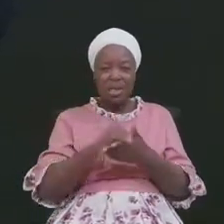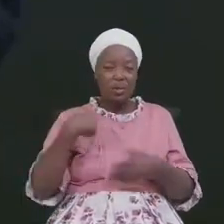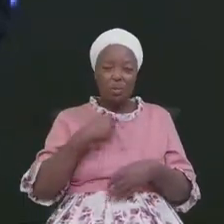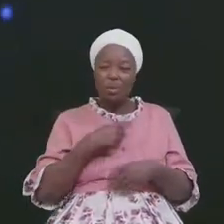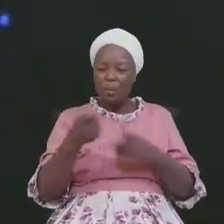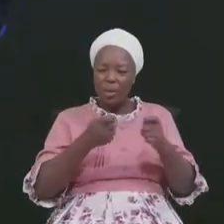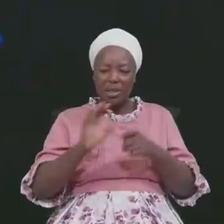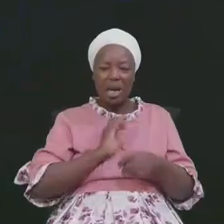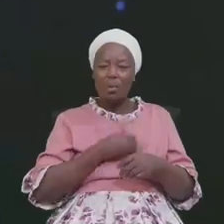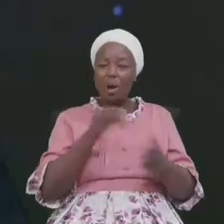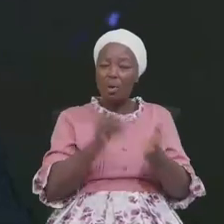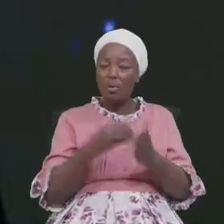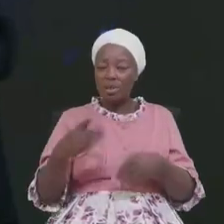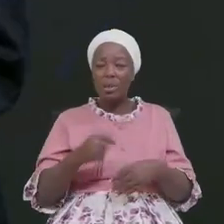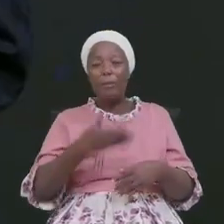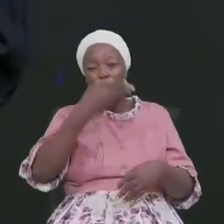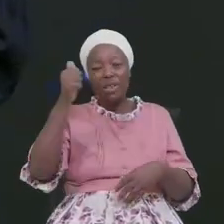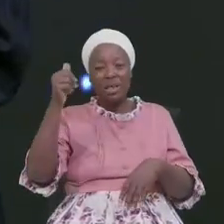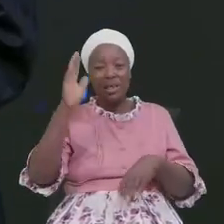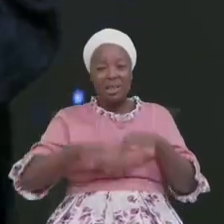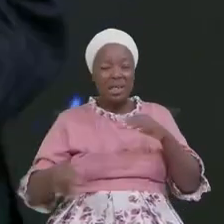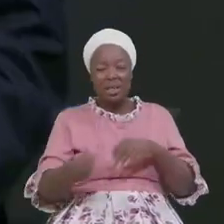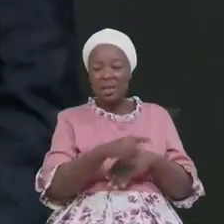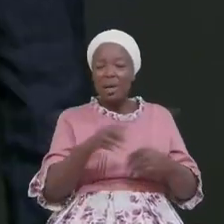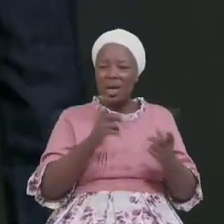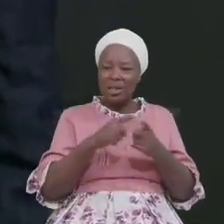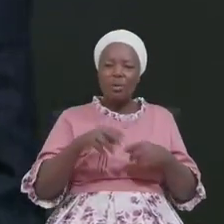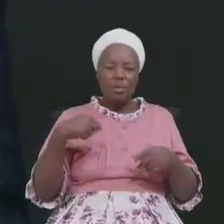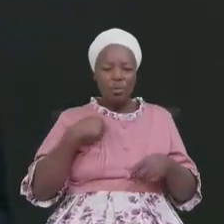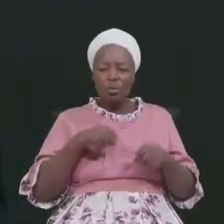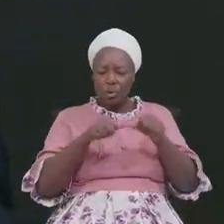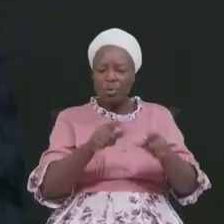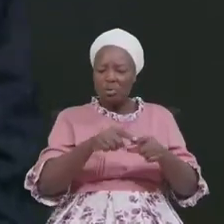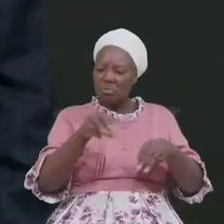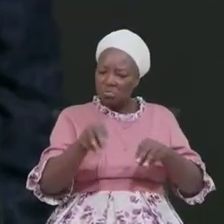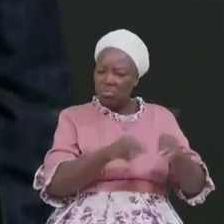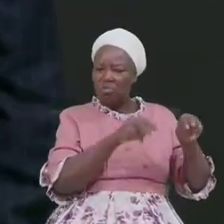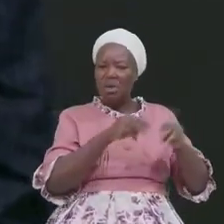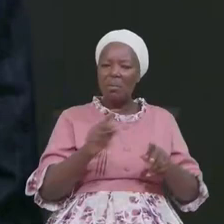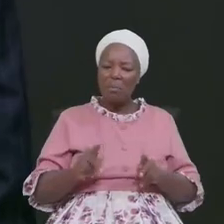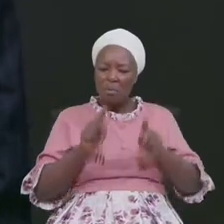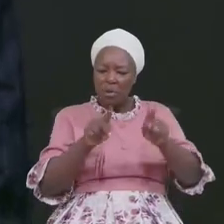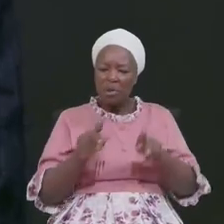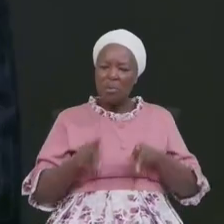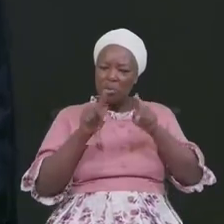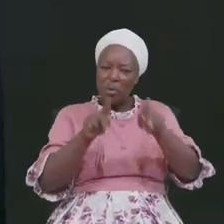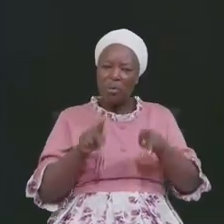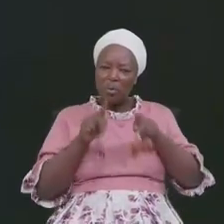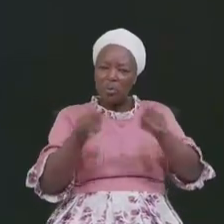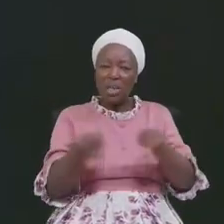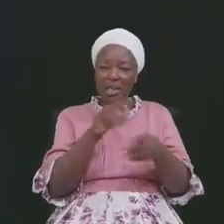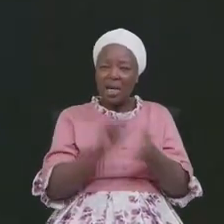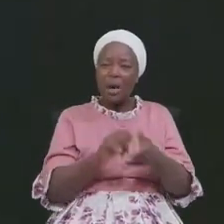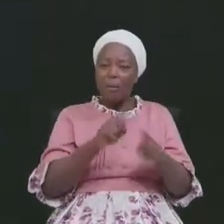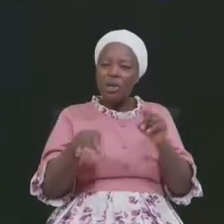ceux. Et nous avons continué à avancer. Et dans leur année de reprise, ils ont fait